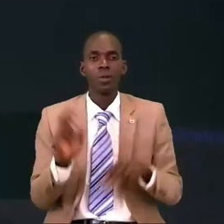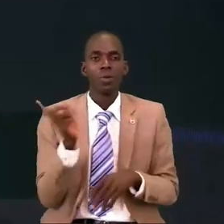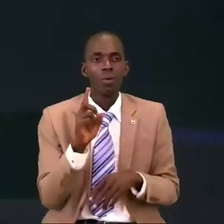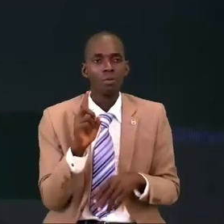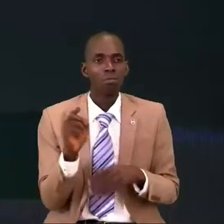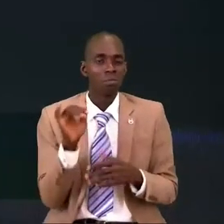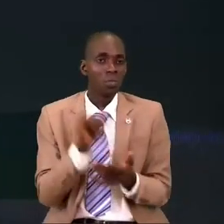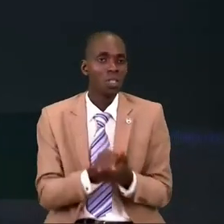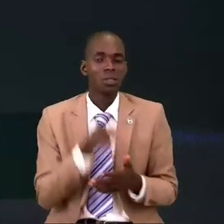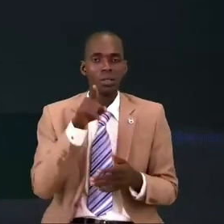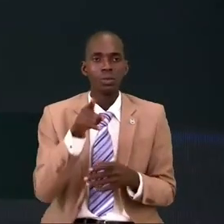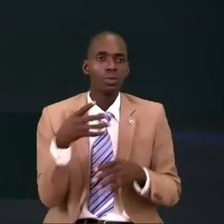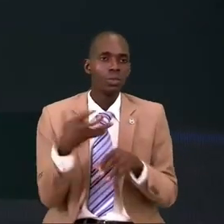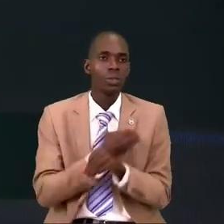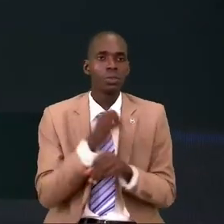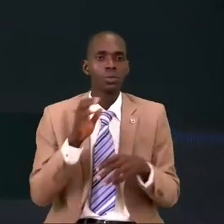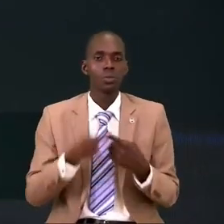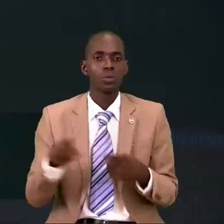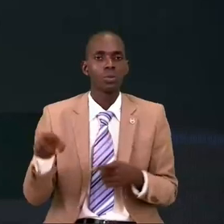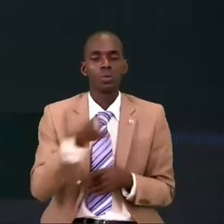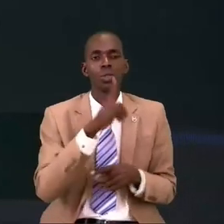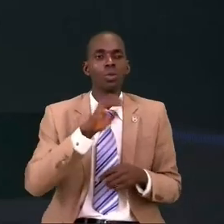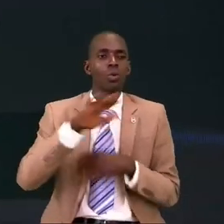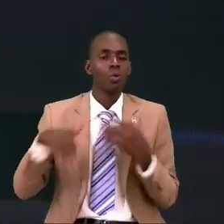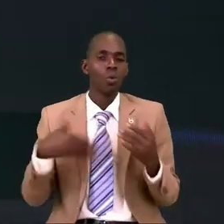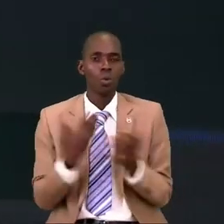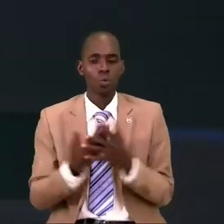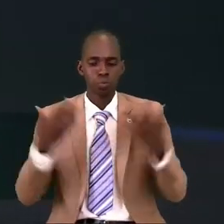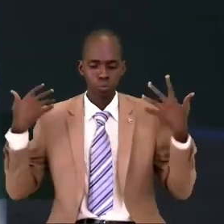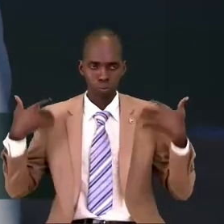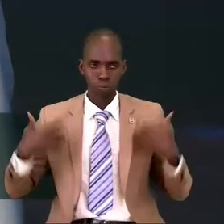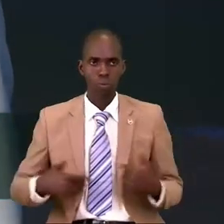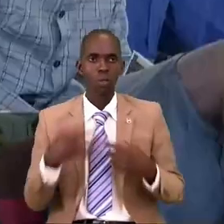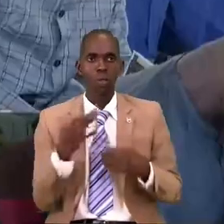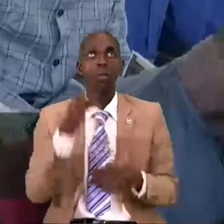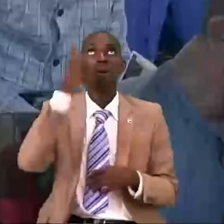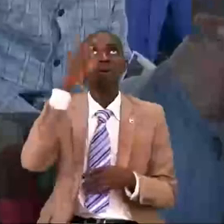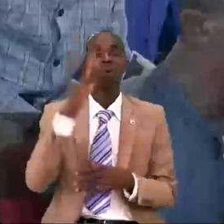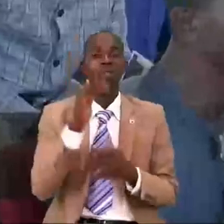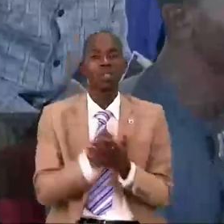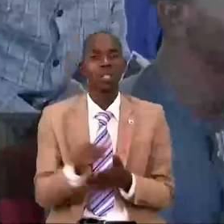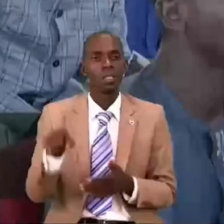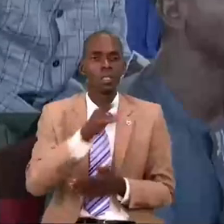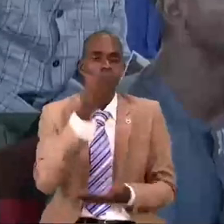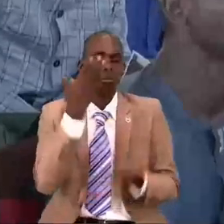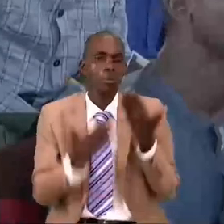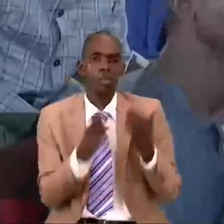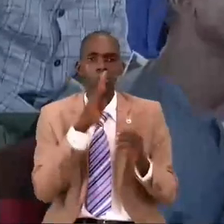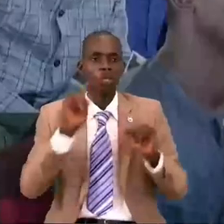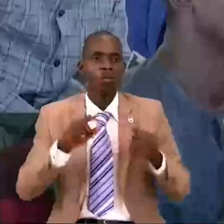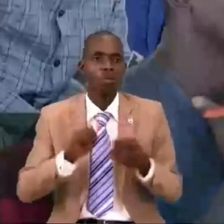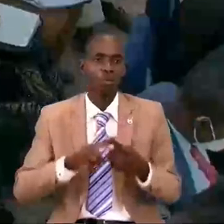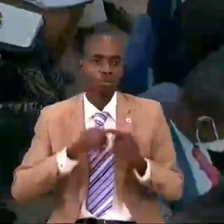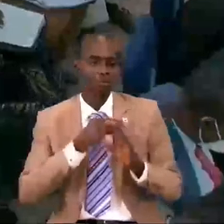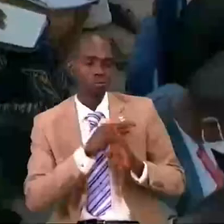afin de pouvoir résister dans le mauvais jour. Vous pourrez.